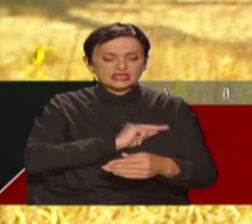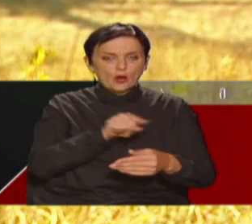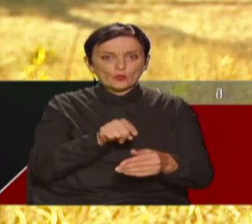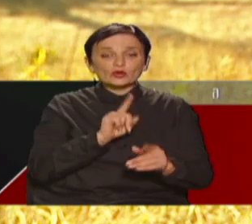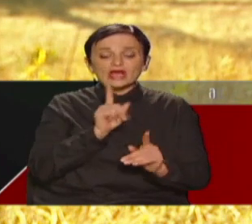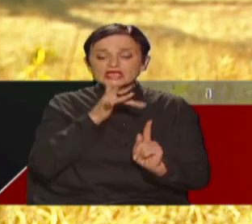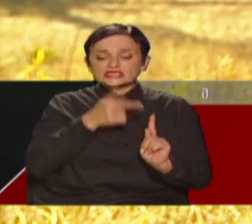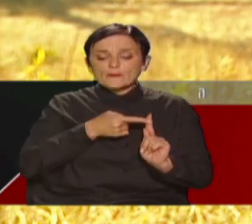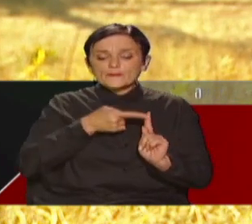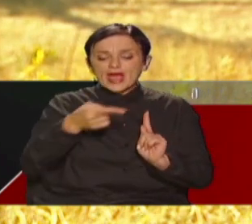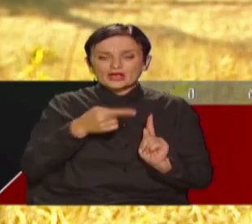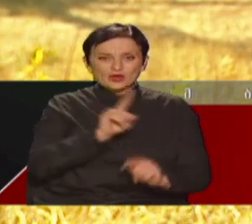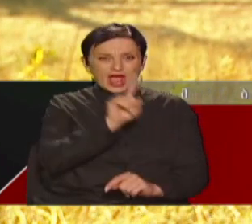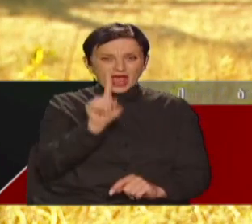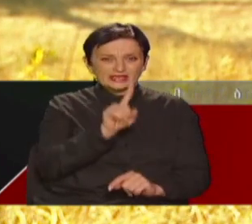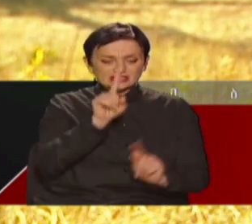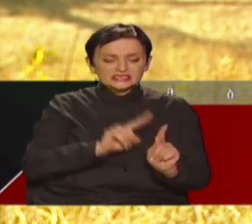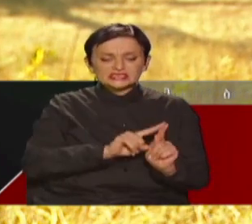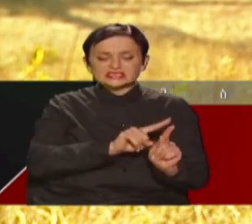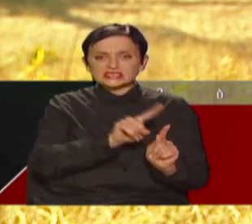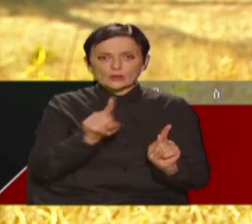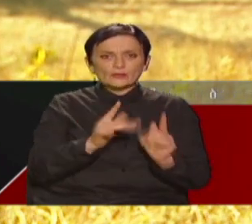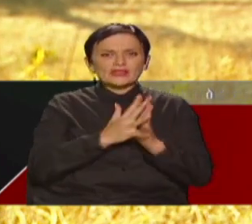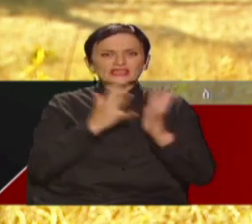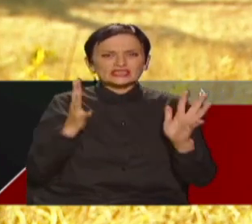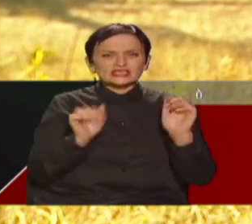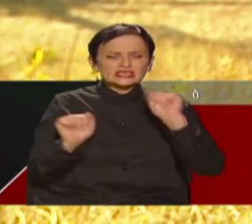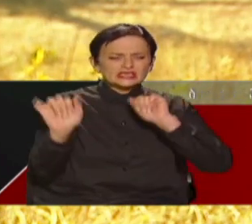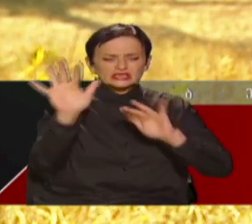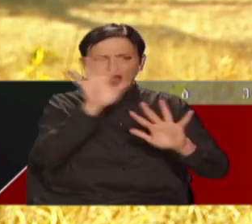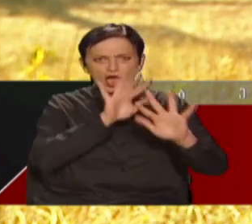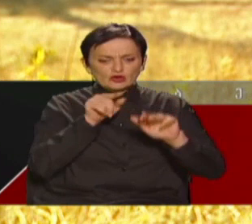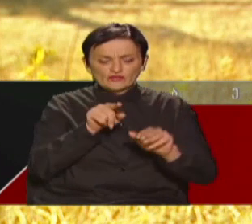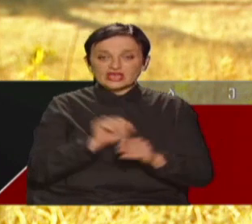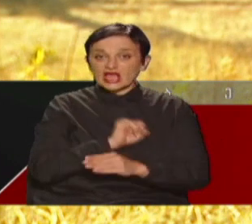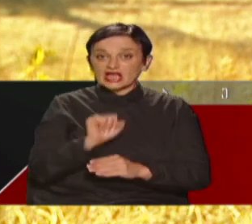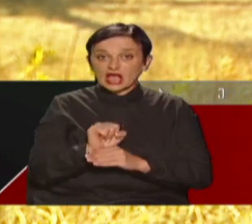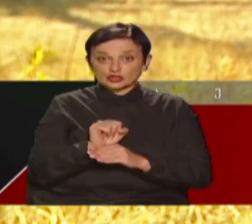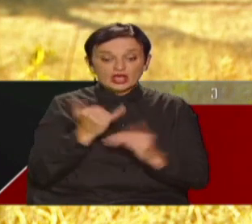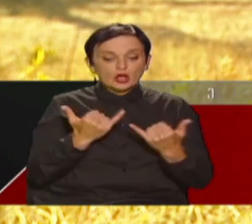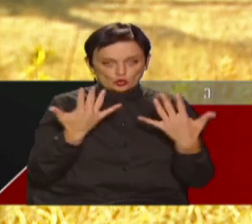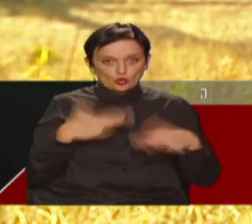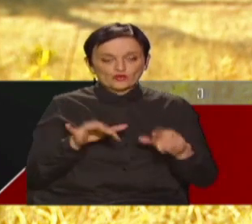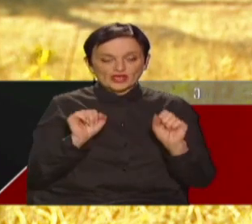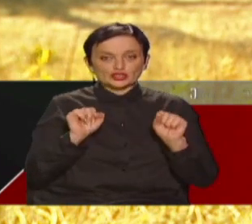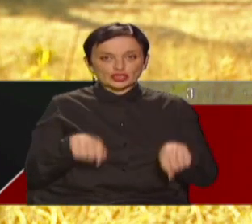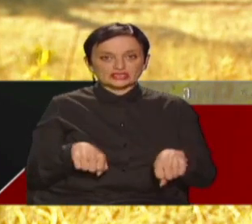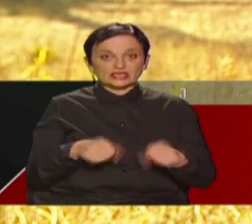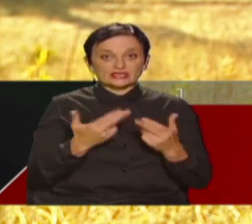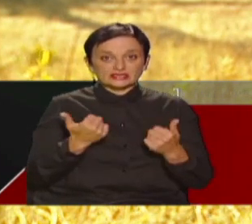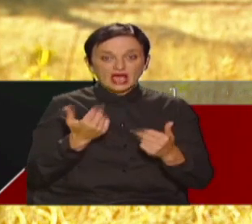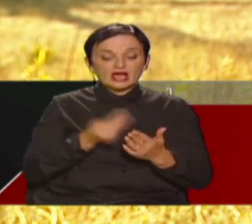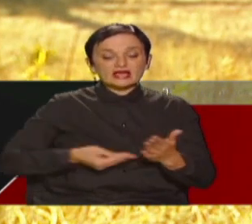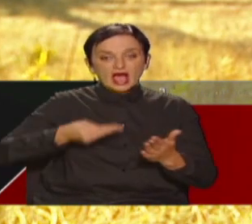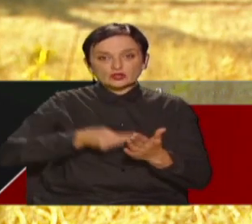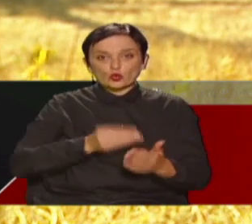ragat periodit dahlobit, erti saat, gan mauba și mat. Tidi dacă am liane bizgambo mă uci ad gacereba, tumța ma tahla uca ședzlesta,